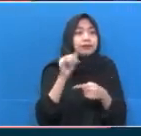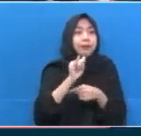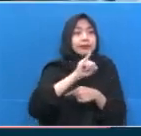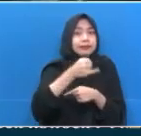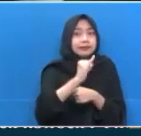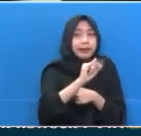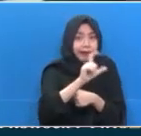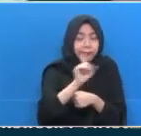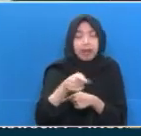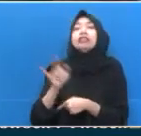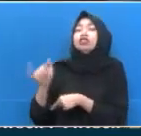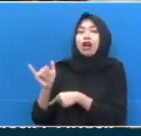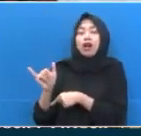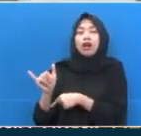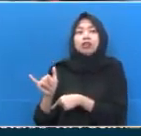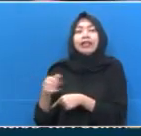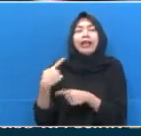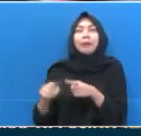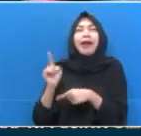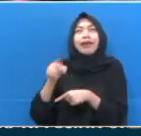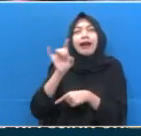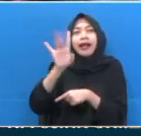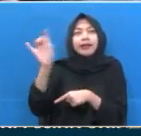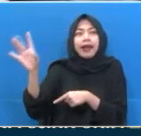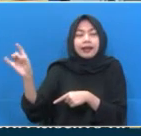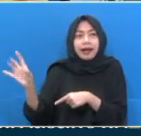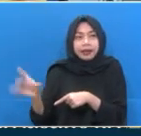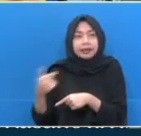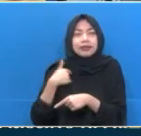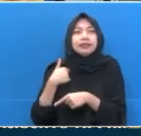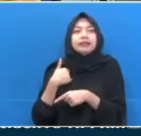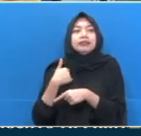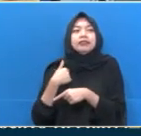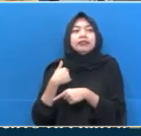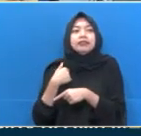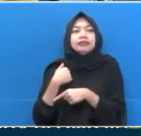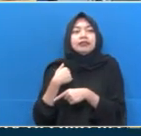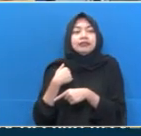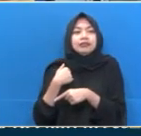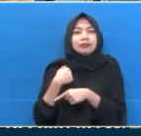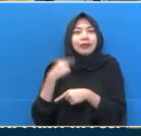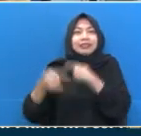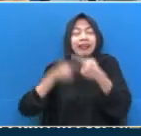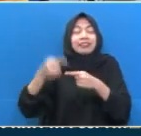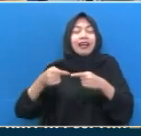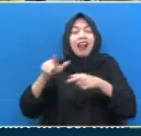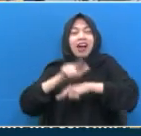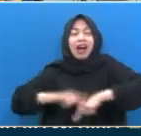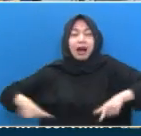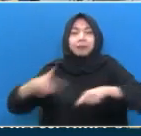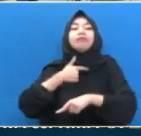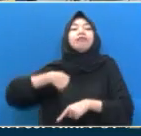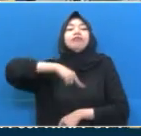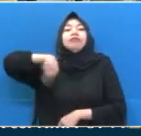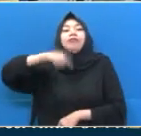itu tetapi juga kan ada hal-hal yang lainnya yang dalam proses pendampingan ini kami kan mengetahui kan Nah itu menjadi bagian